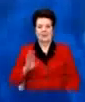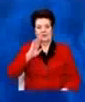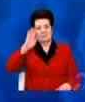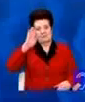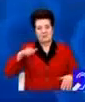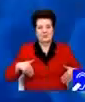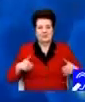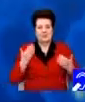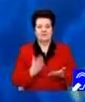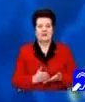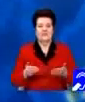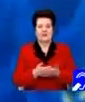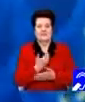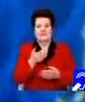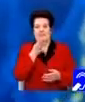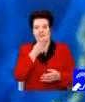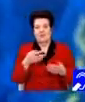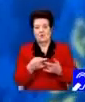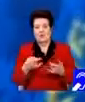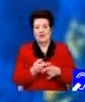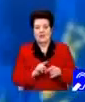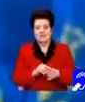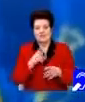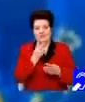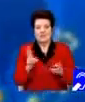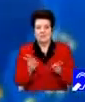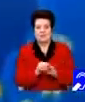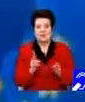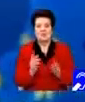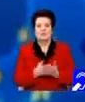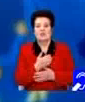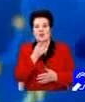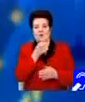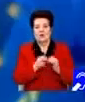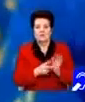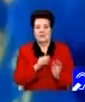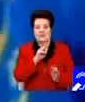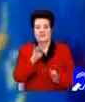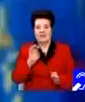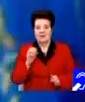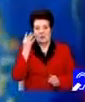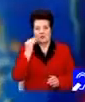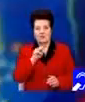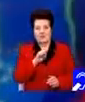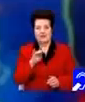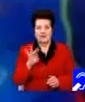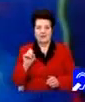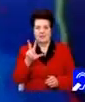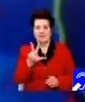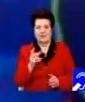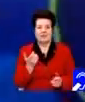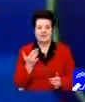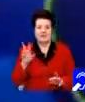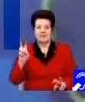Doamnelor, domnilor, bună seara și bine v-am regăsit la telejurnal. Vă invit să vedem împreună știrile orei 18 pe TVR Moldova și TVR3. Iată